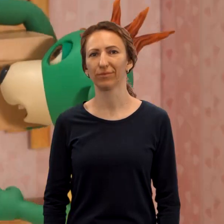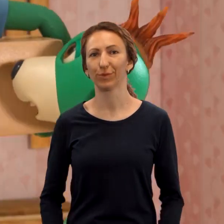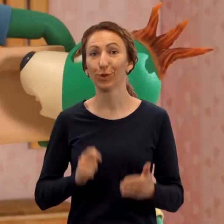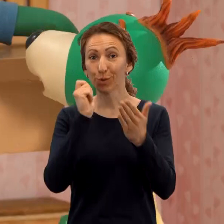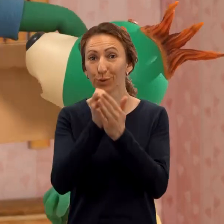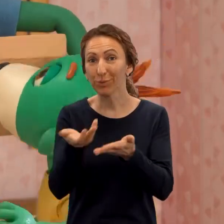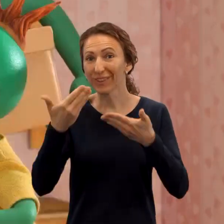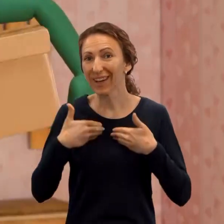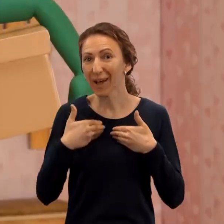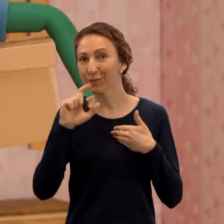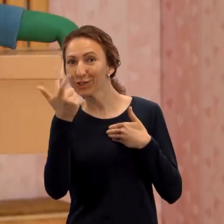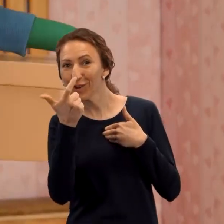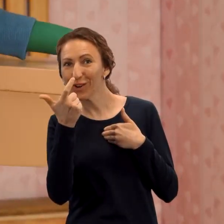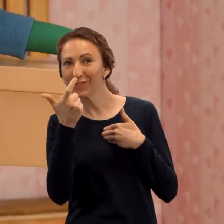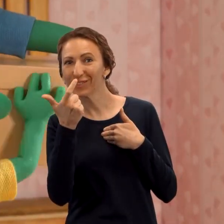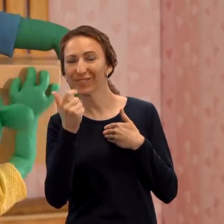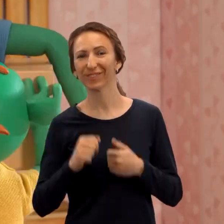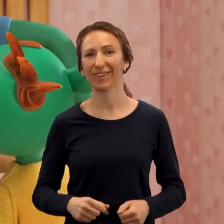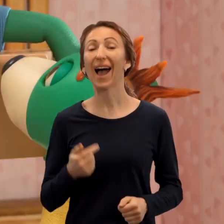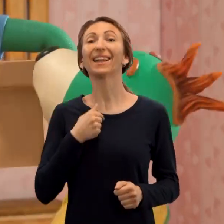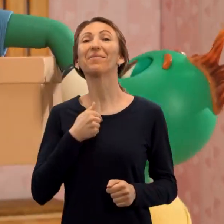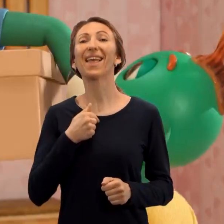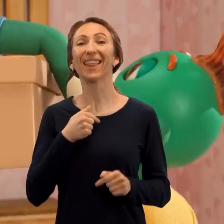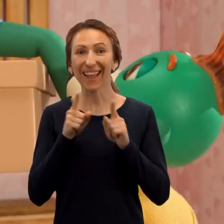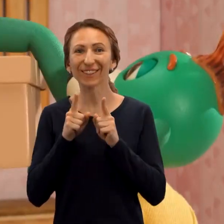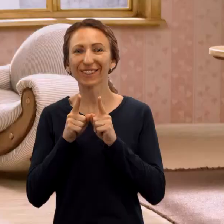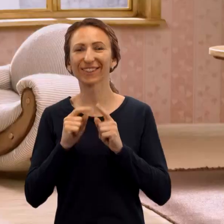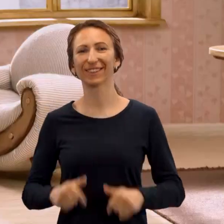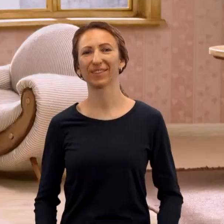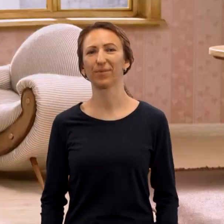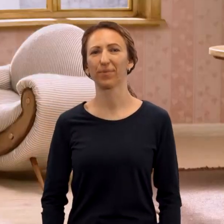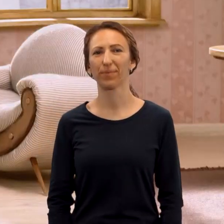Co kupiłeś? Masz coś dla mnie? A dla mnie?